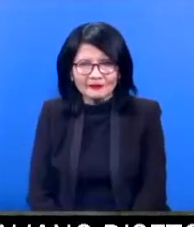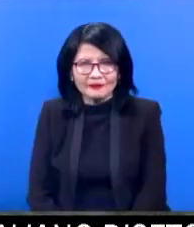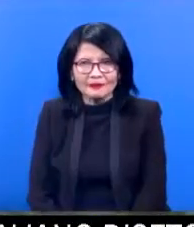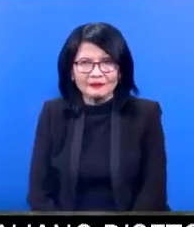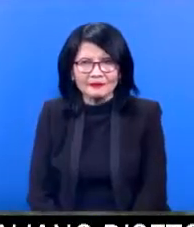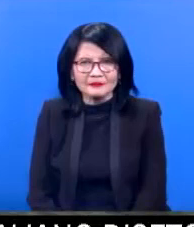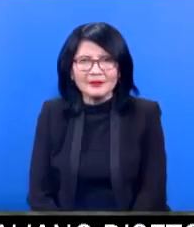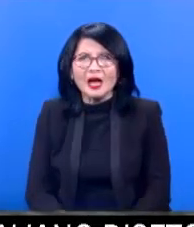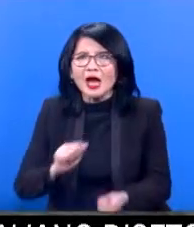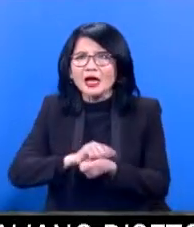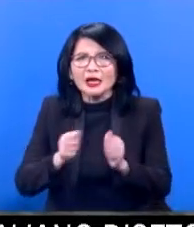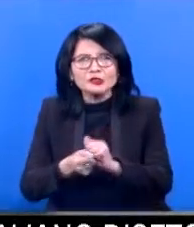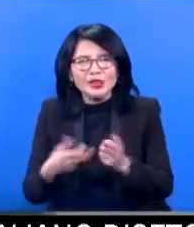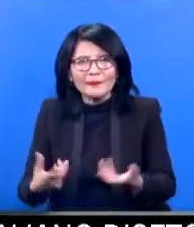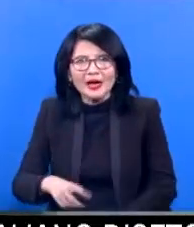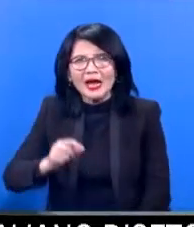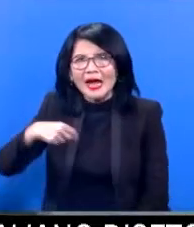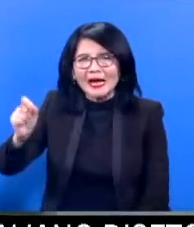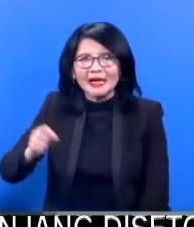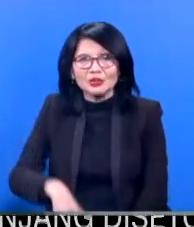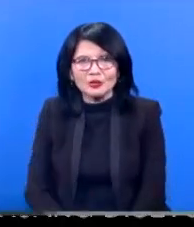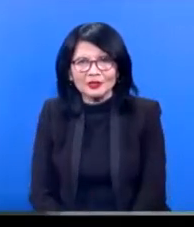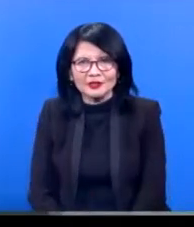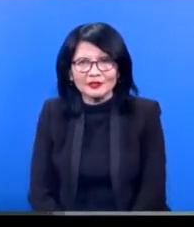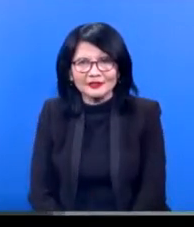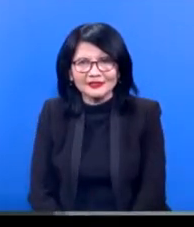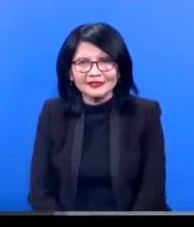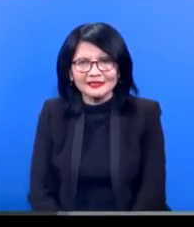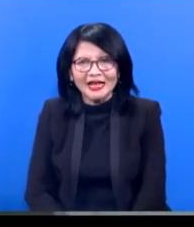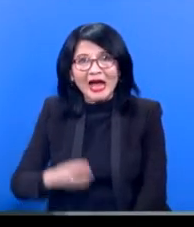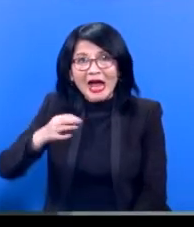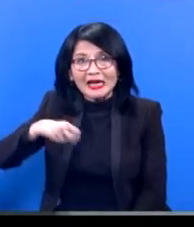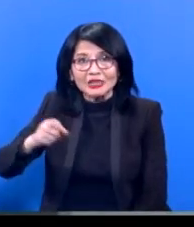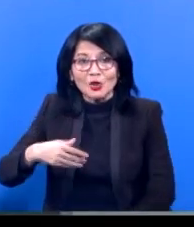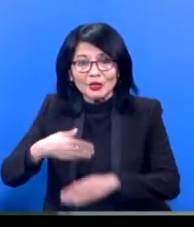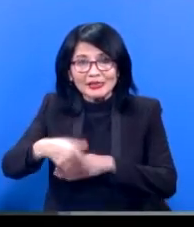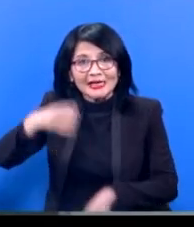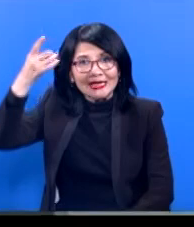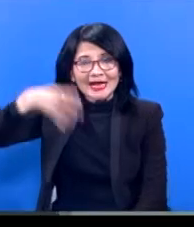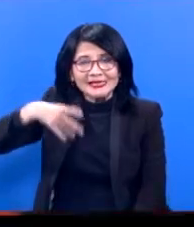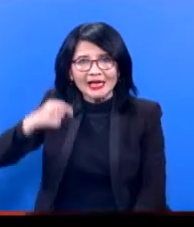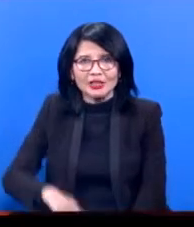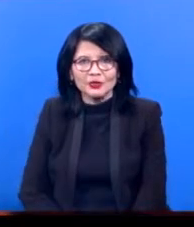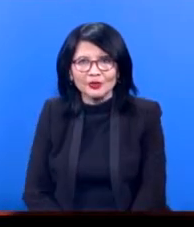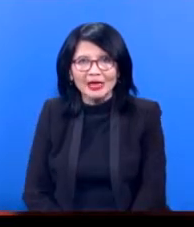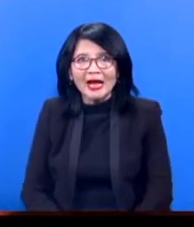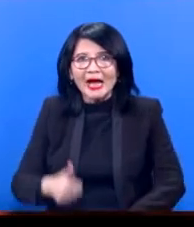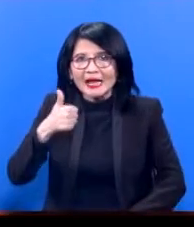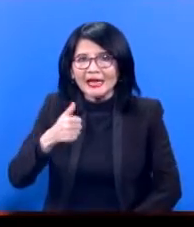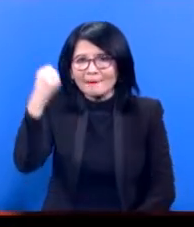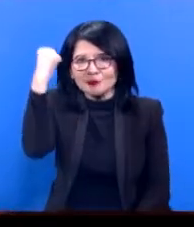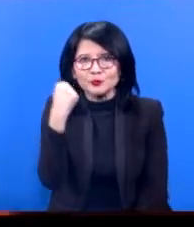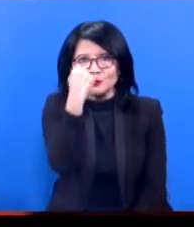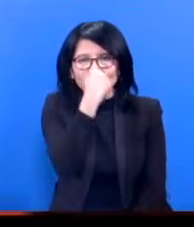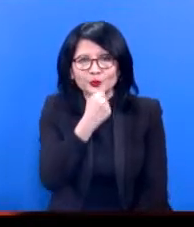protokol kesehatan Kantor Desa Bojong Kecamatan Sidenreng menarik perhatian warga pasalnya enam tiang beton yang